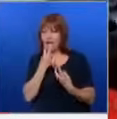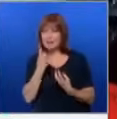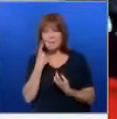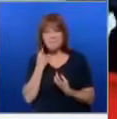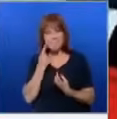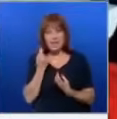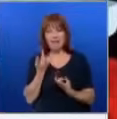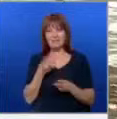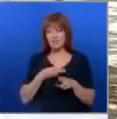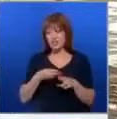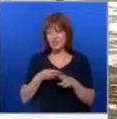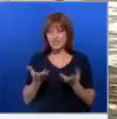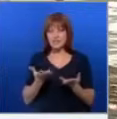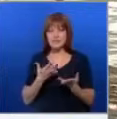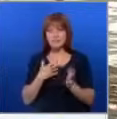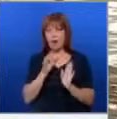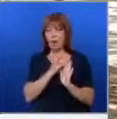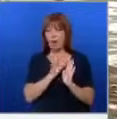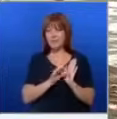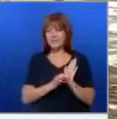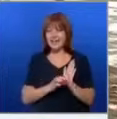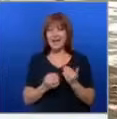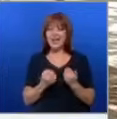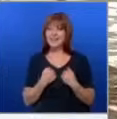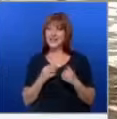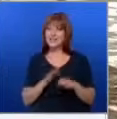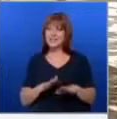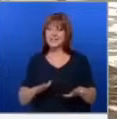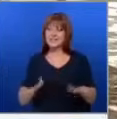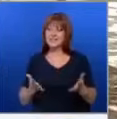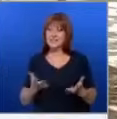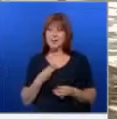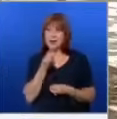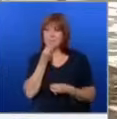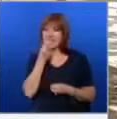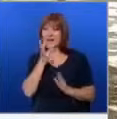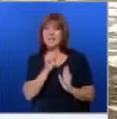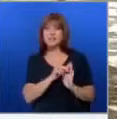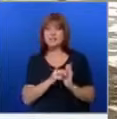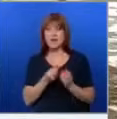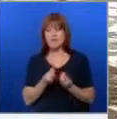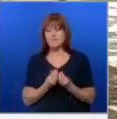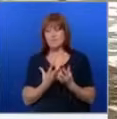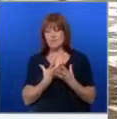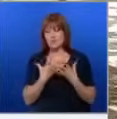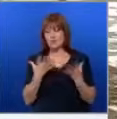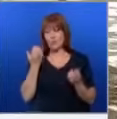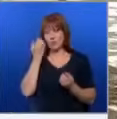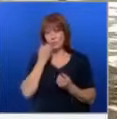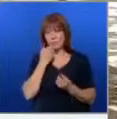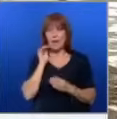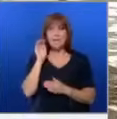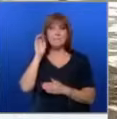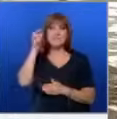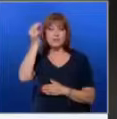чистил от градинките, дали има добри оценки. Само че и нашите деца имаха перфектни оценки, много добри и бяха бъдещето на България.